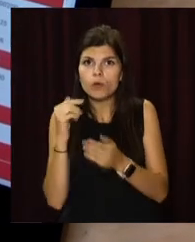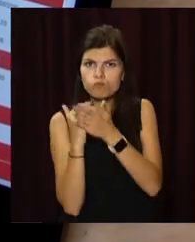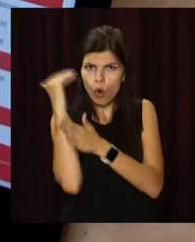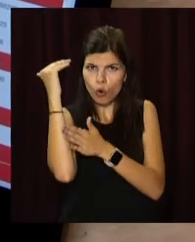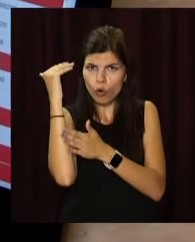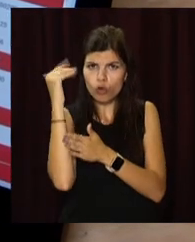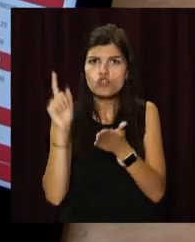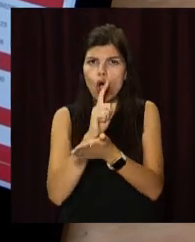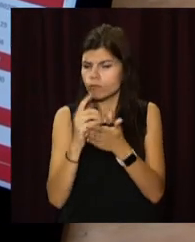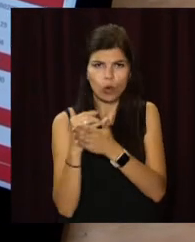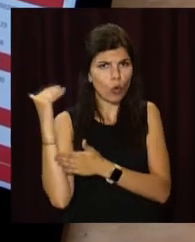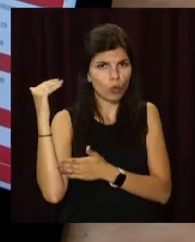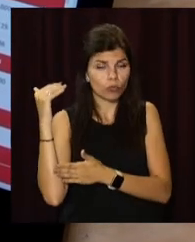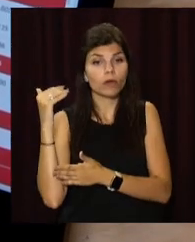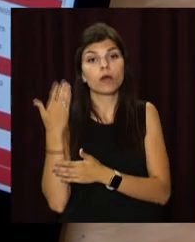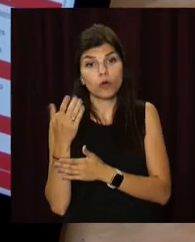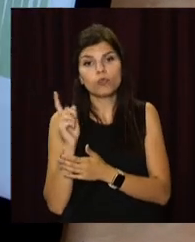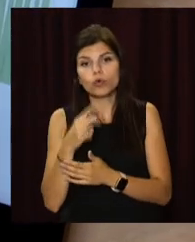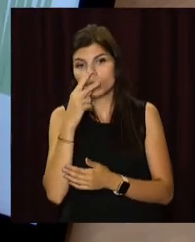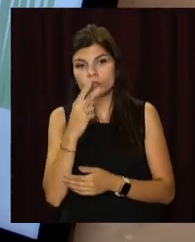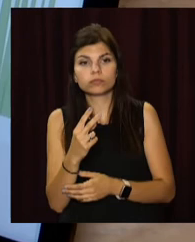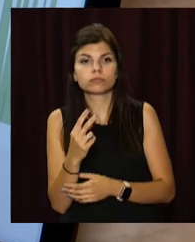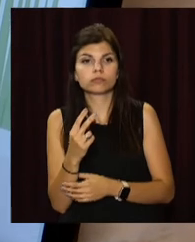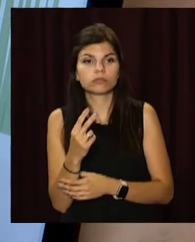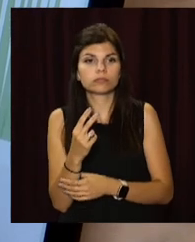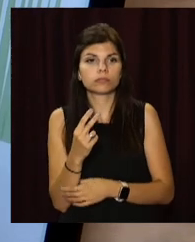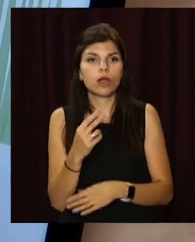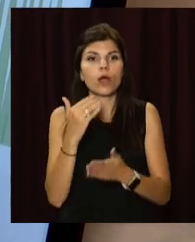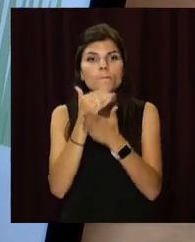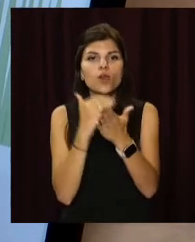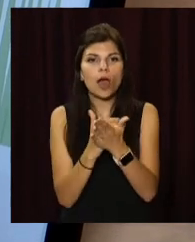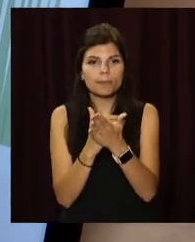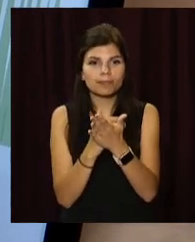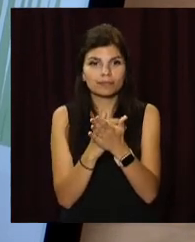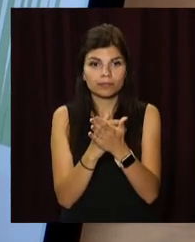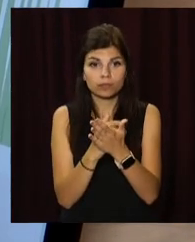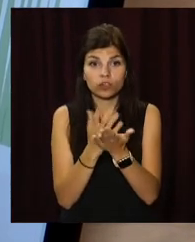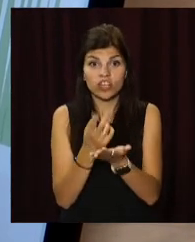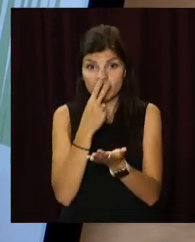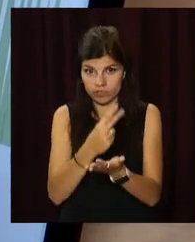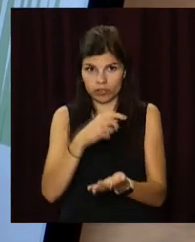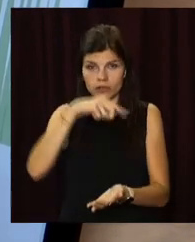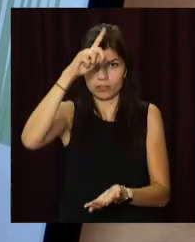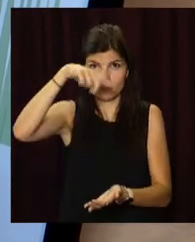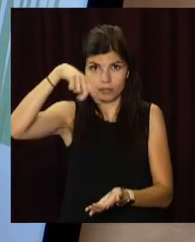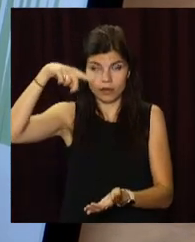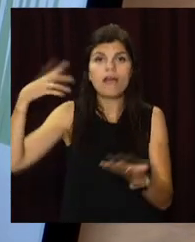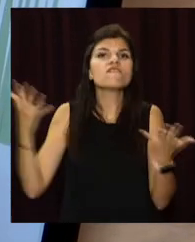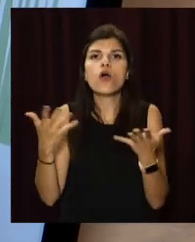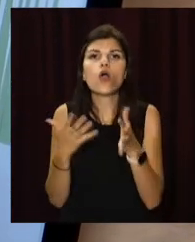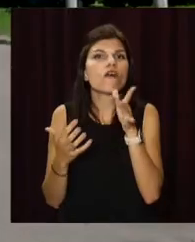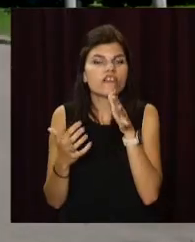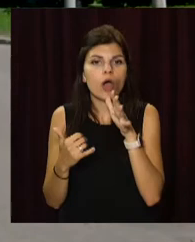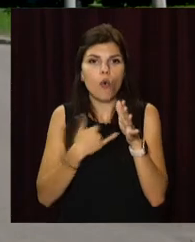можем открыть диаграмму, график и просмотреть, в какое время у нас было превышение и